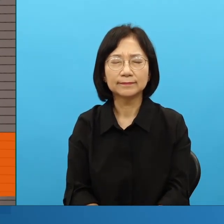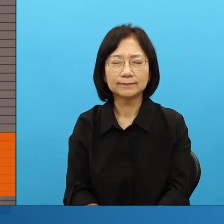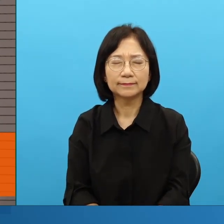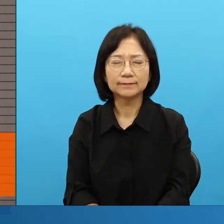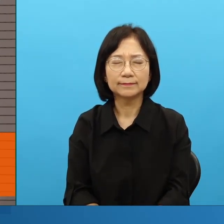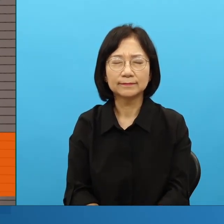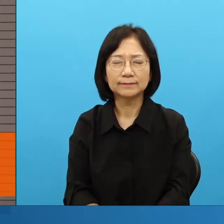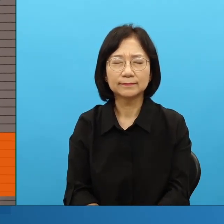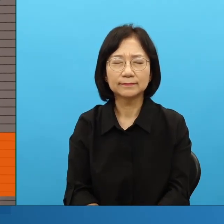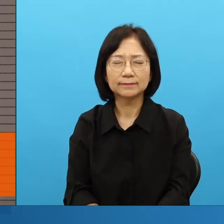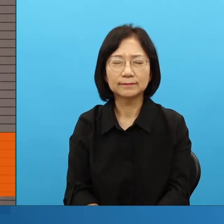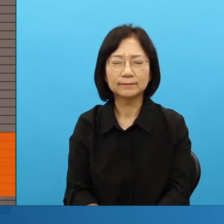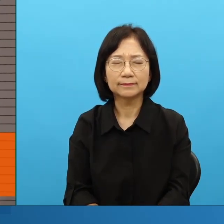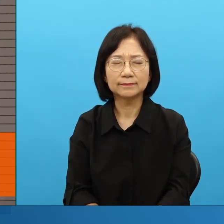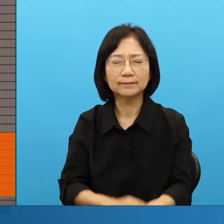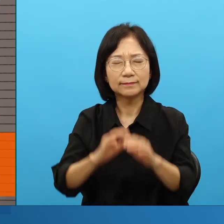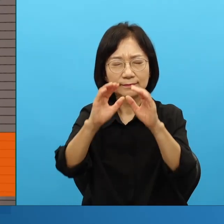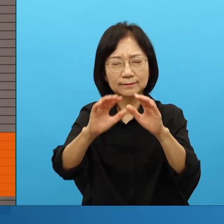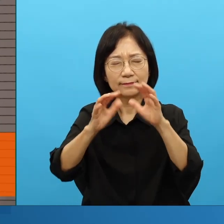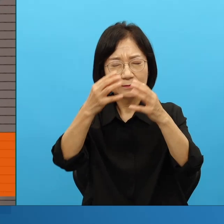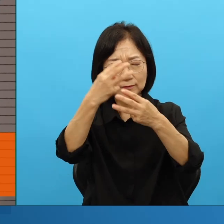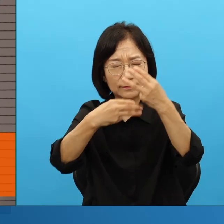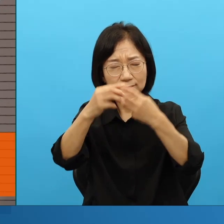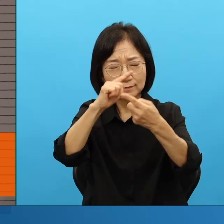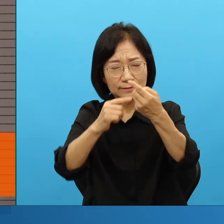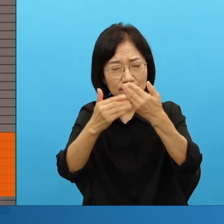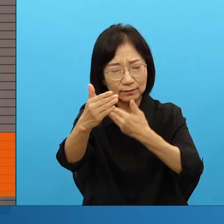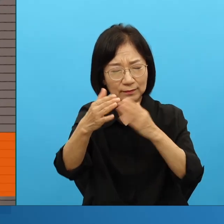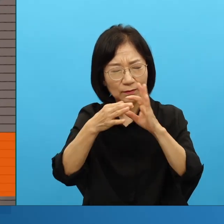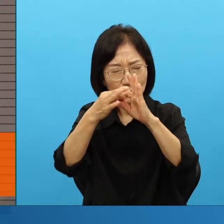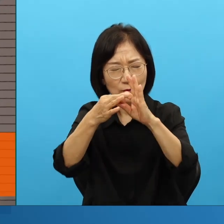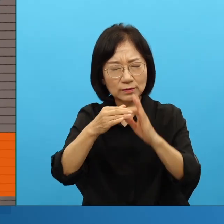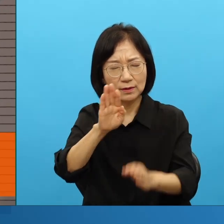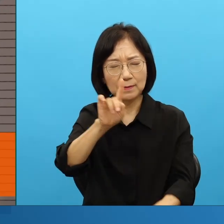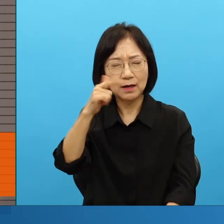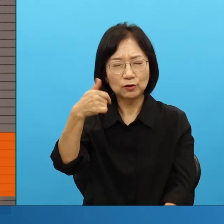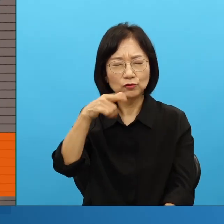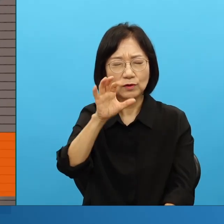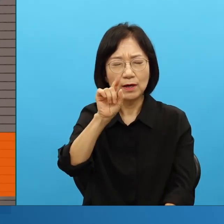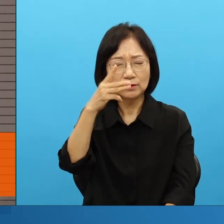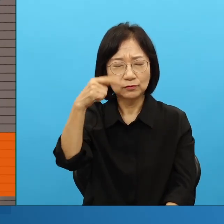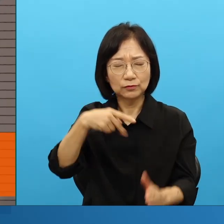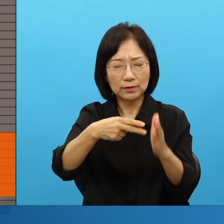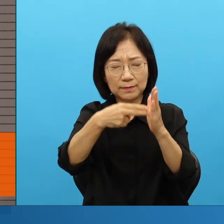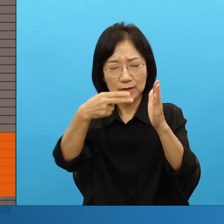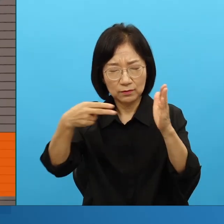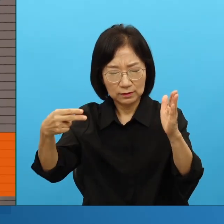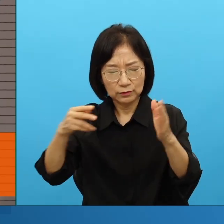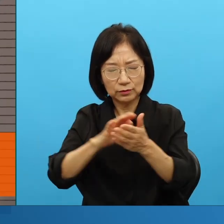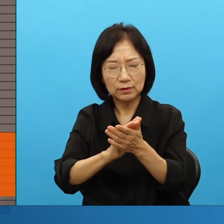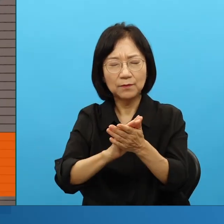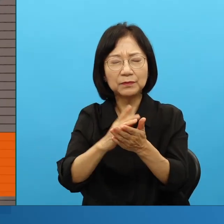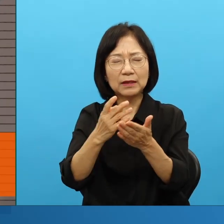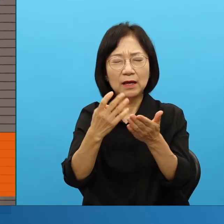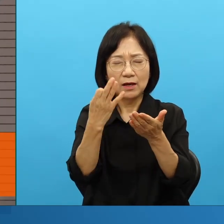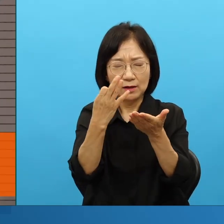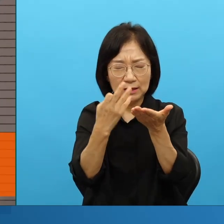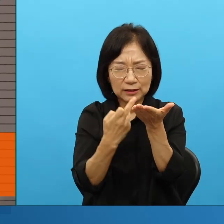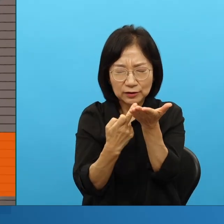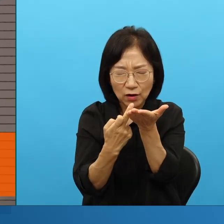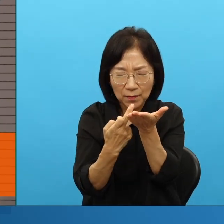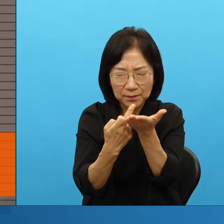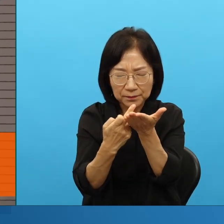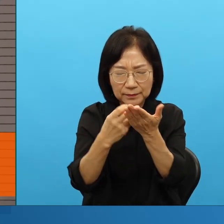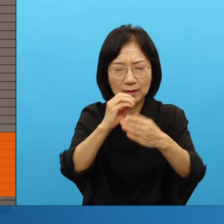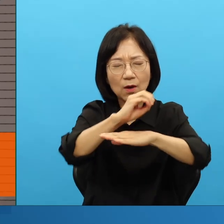神使本届大会在恩典中能够圆满结束将感谢献给神 WRC를 통하여 바누아투와 오세아니아 14개 섬나라와 전 세계의 제자들이 일어나